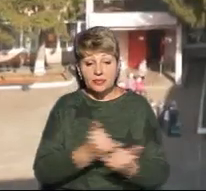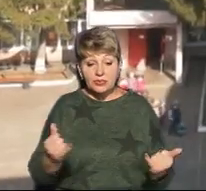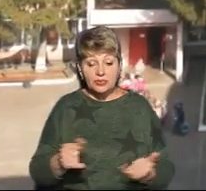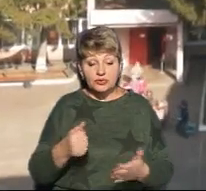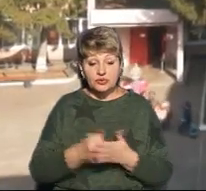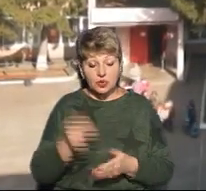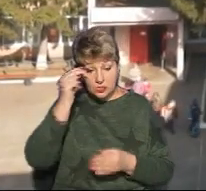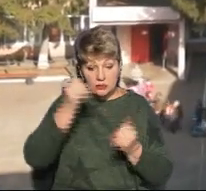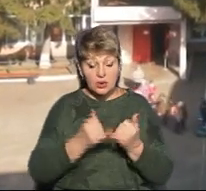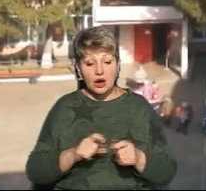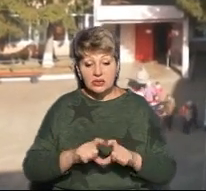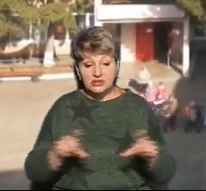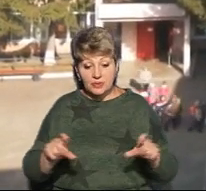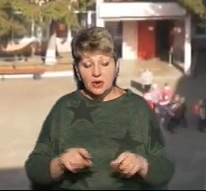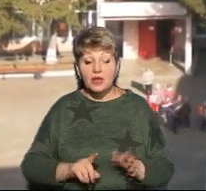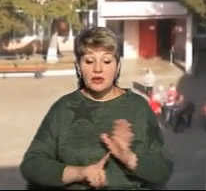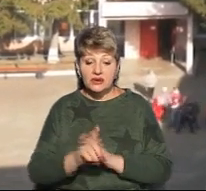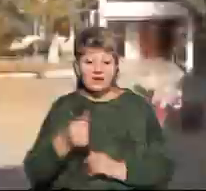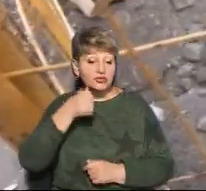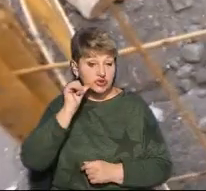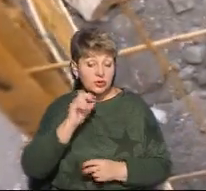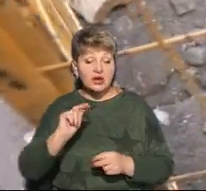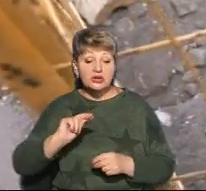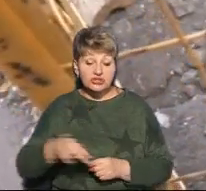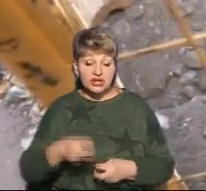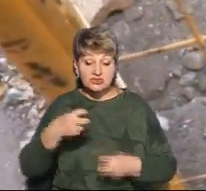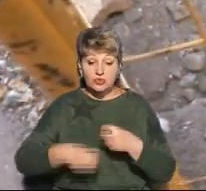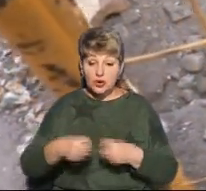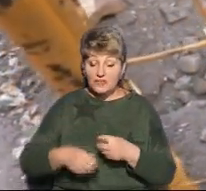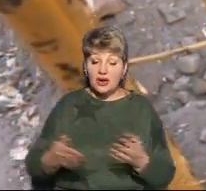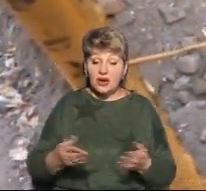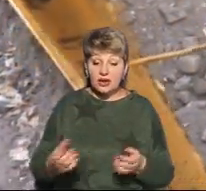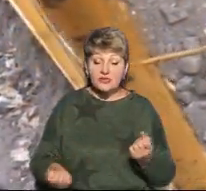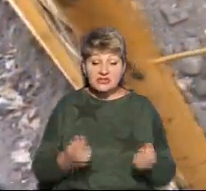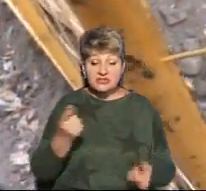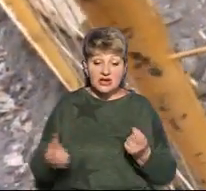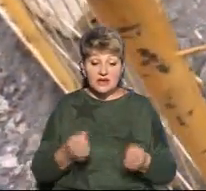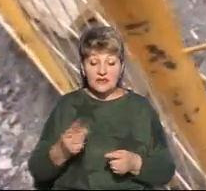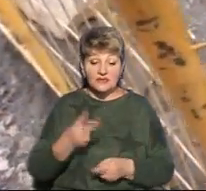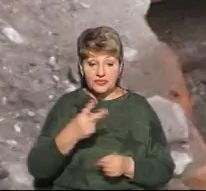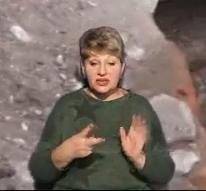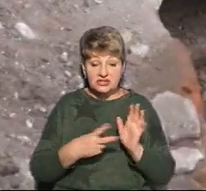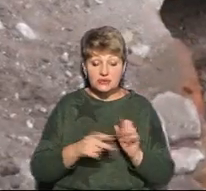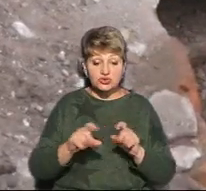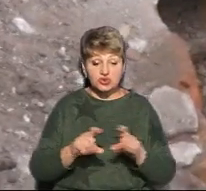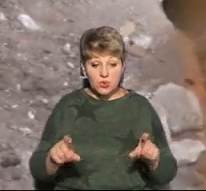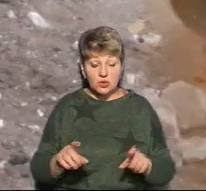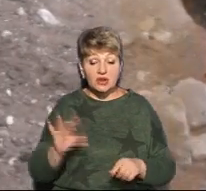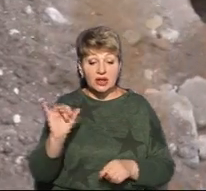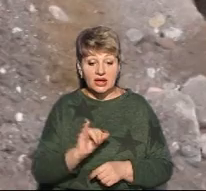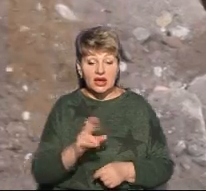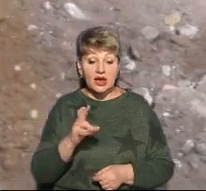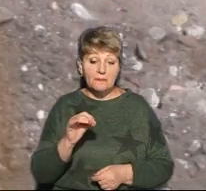освітніх закладів направили учора. Через пориви, які стались на мережах Черкаської теплоелектроцентралі, у 27-й школі та